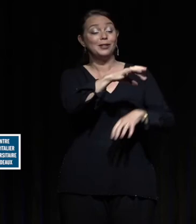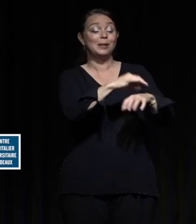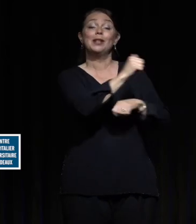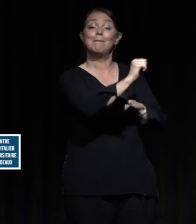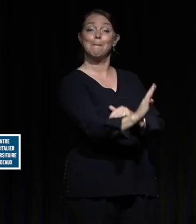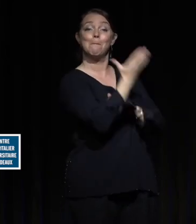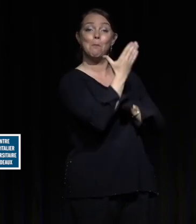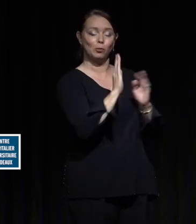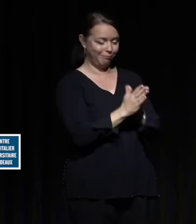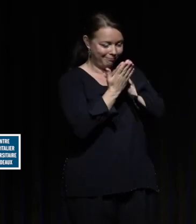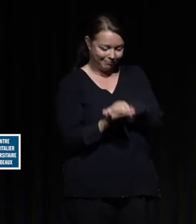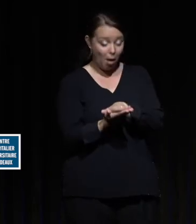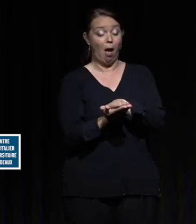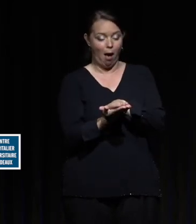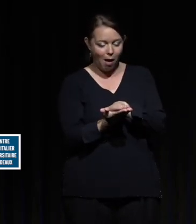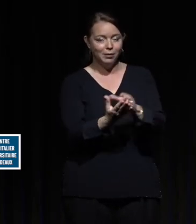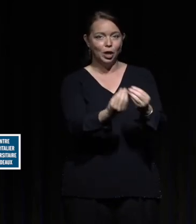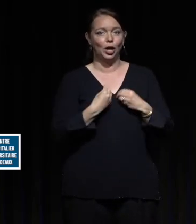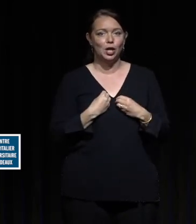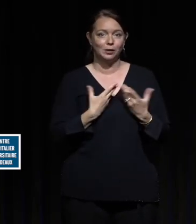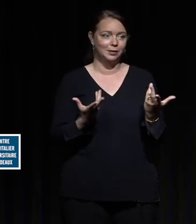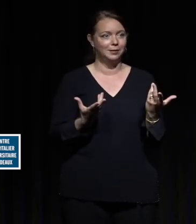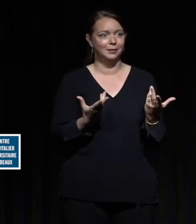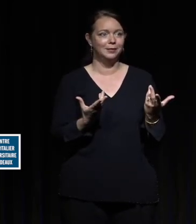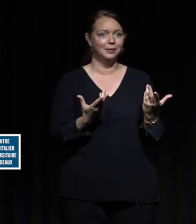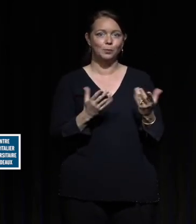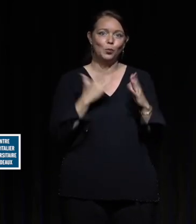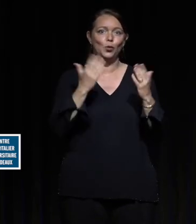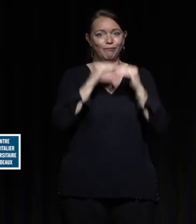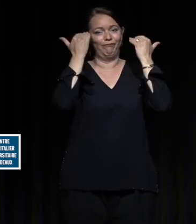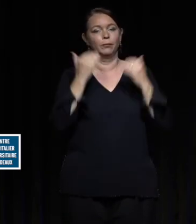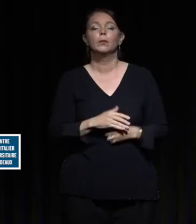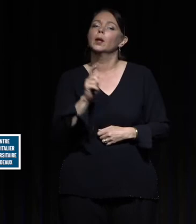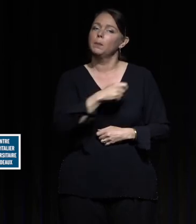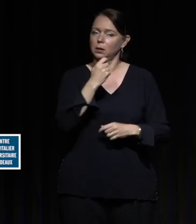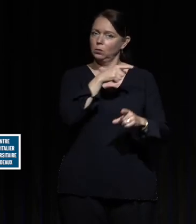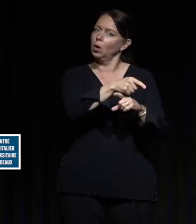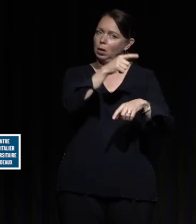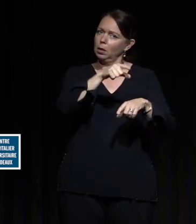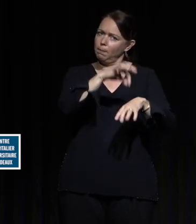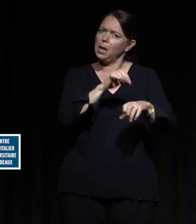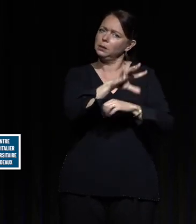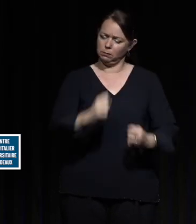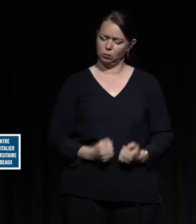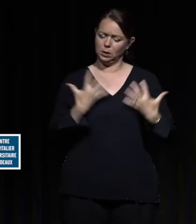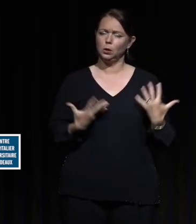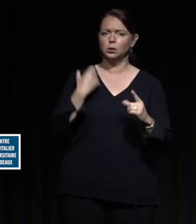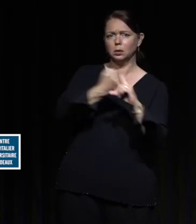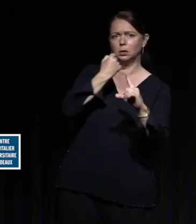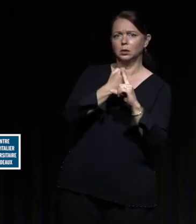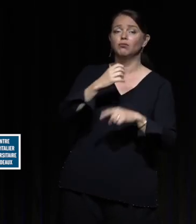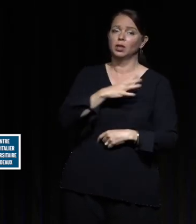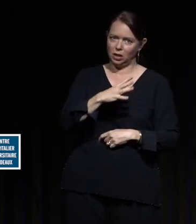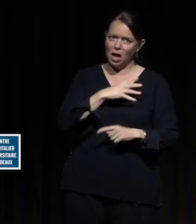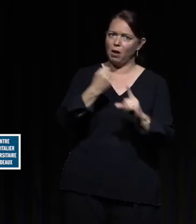ça, pour moi, ça m'égayait un peu le système. Bien sûr, l'endométriose est un combat, mais enfin, dans un combat, il y a des vainqueurs et des gens heureux.